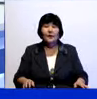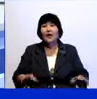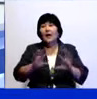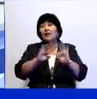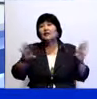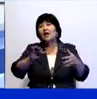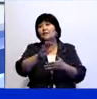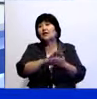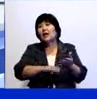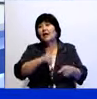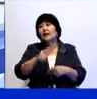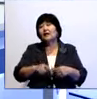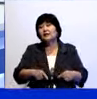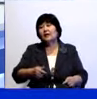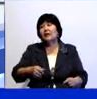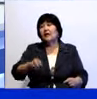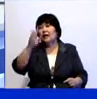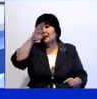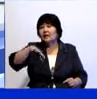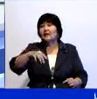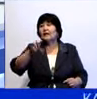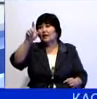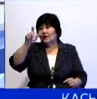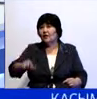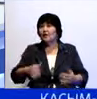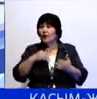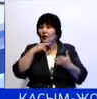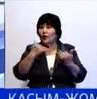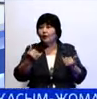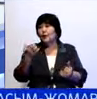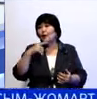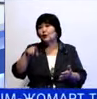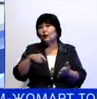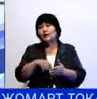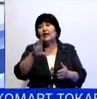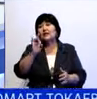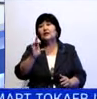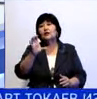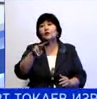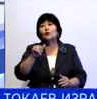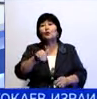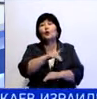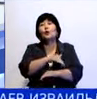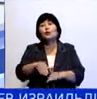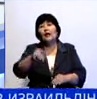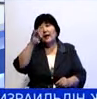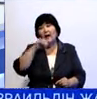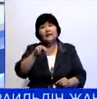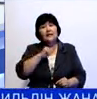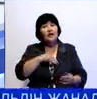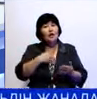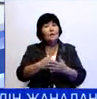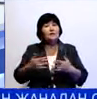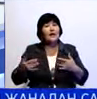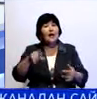Шарлым жалғастырамыз. Ерге құрмет, елге құрмет. Қызылорда қаласындағы Сыр сұлуы көшесі Қазақстанның еңбек